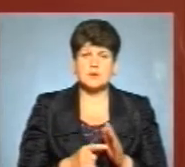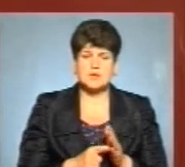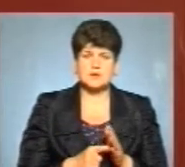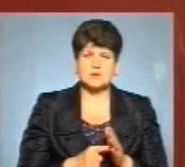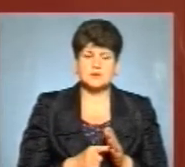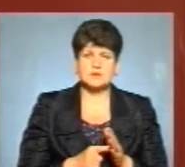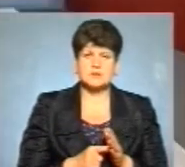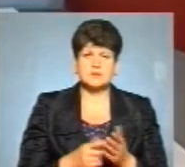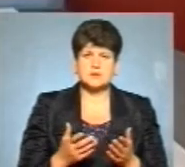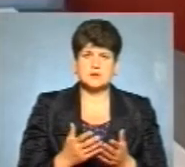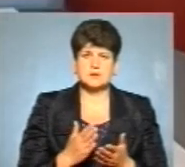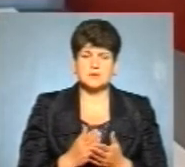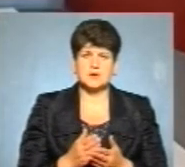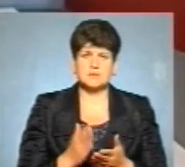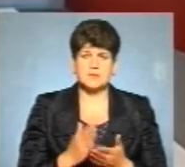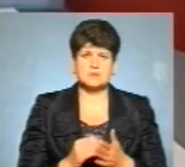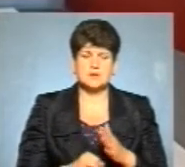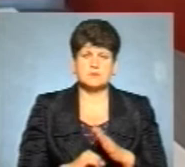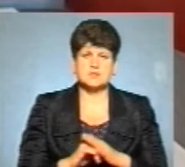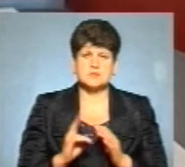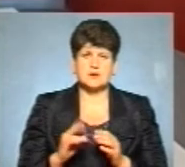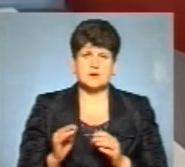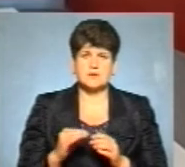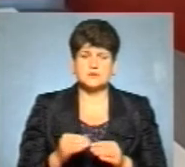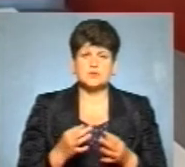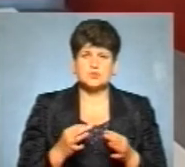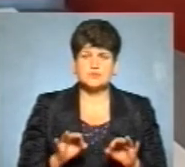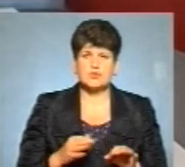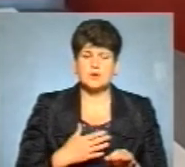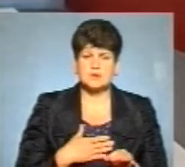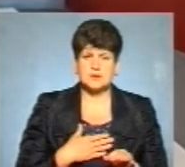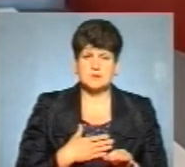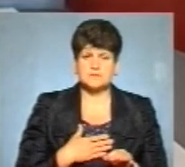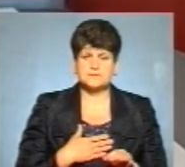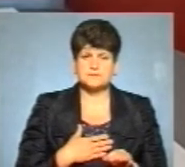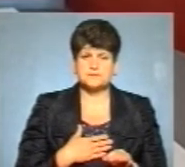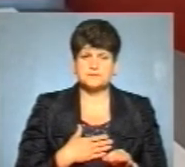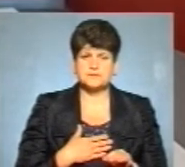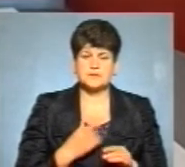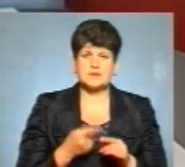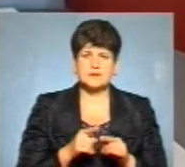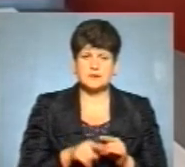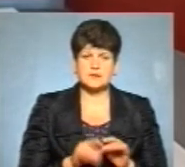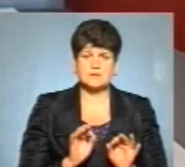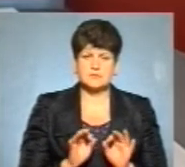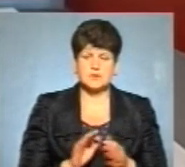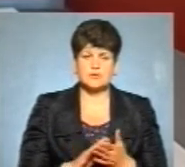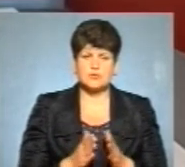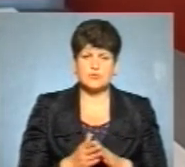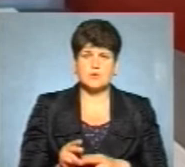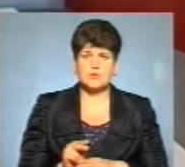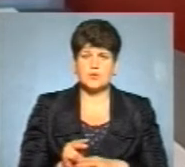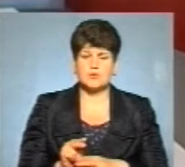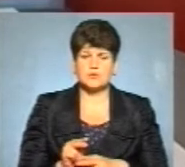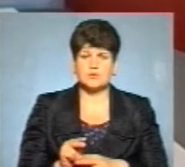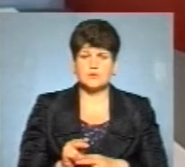розгорнули на базі кафедри інфекційних захворювань, дозволять нам таких оптимальних умовах пролікувати